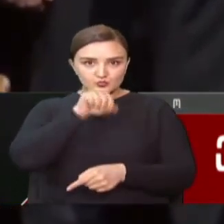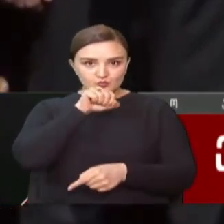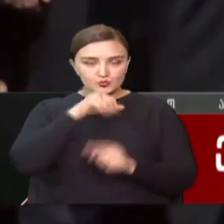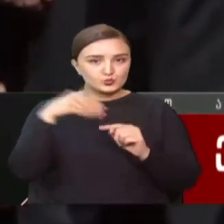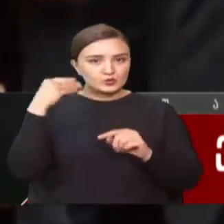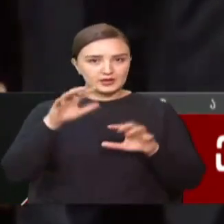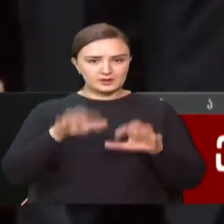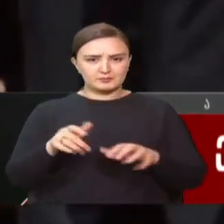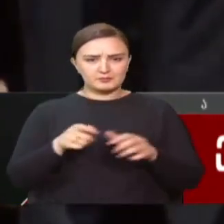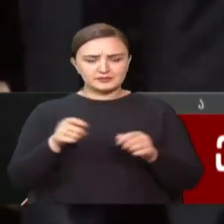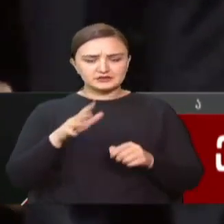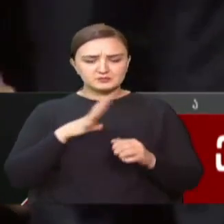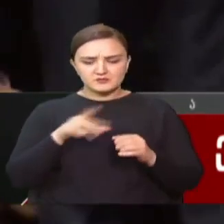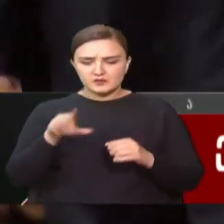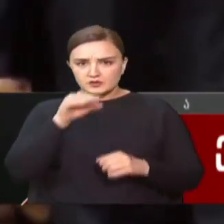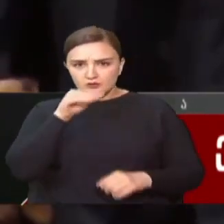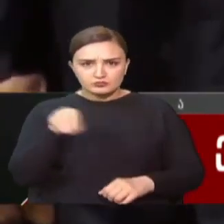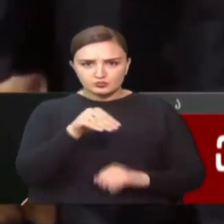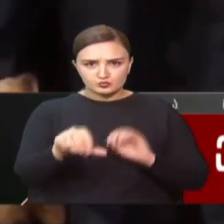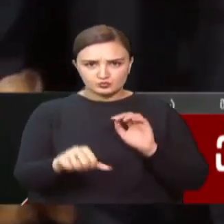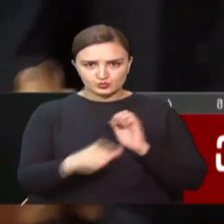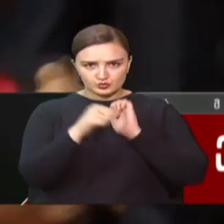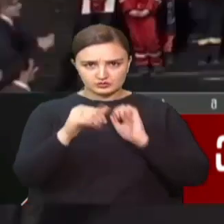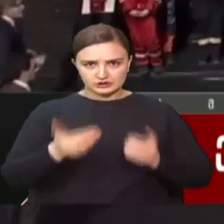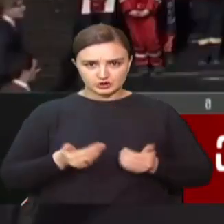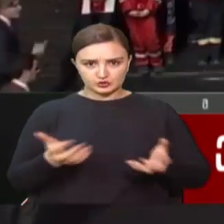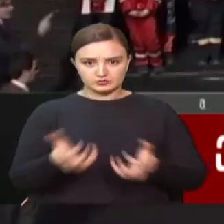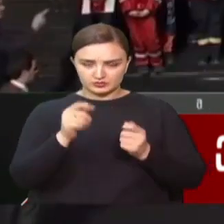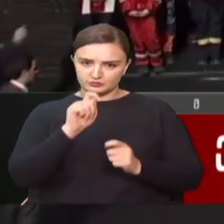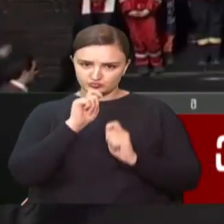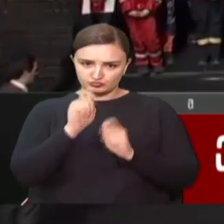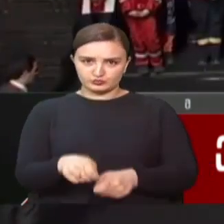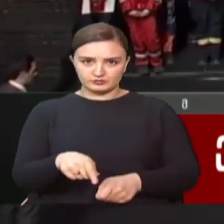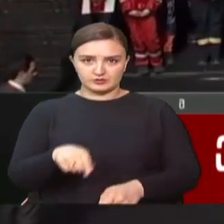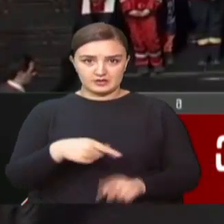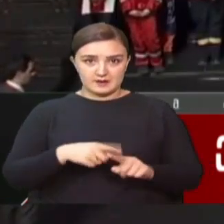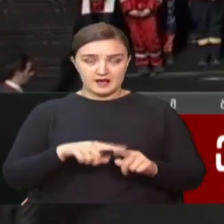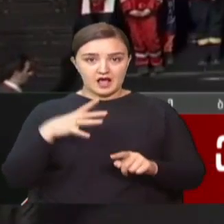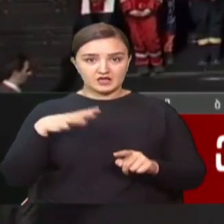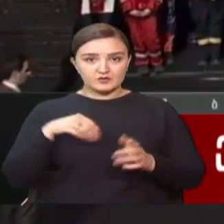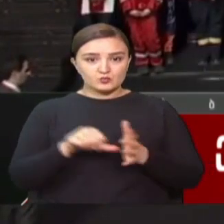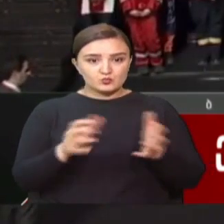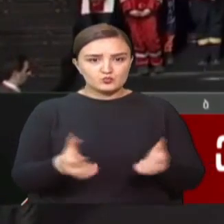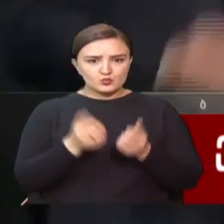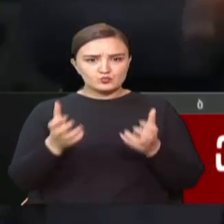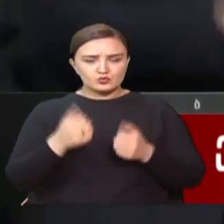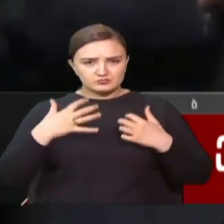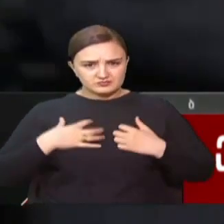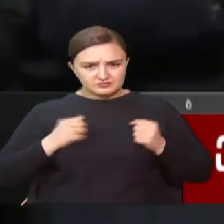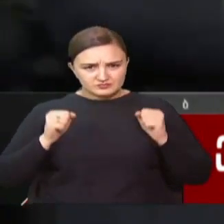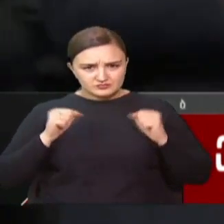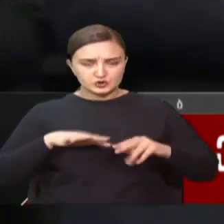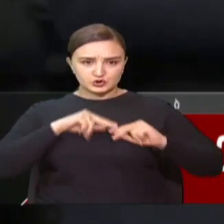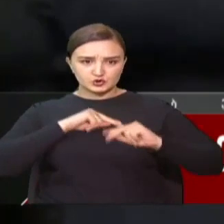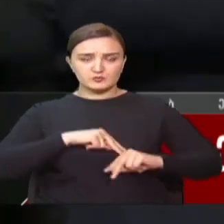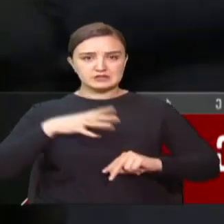turketis prezident Vanangrevab și mocolilebi si sa schlizga dar cenic suiz dajil doba. Sorat cartul mașuelebi smerga ca uli tavda uzoga vișromistui sa